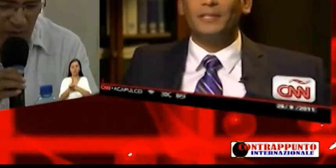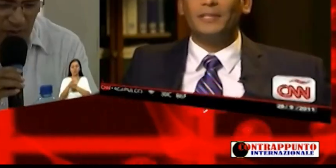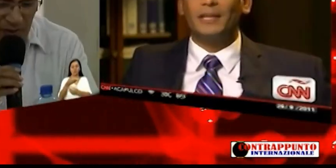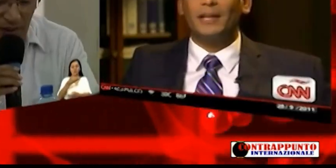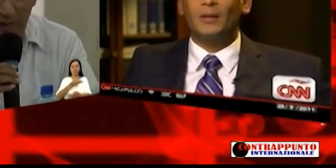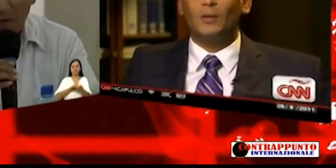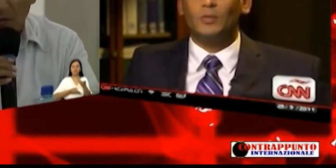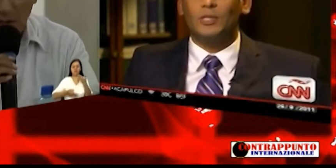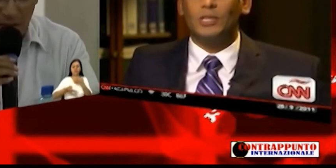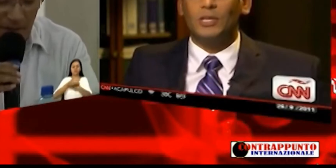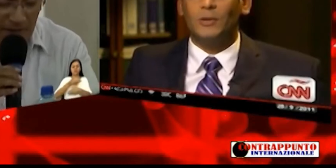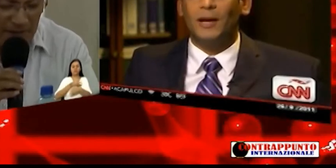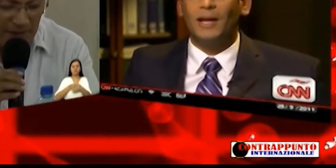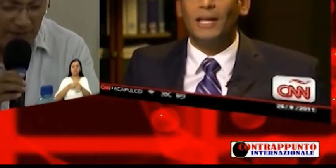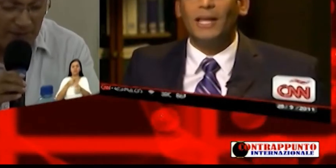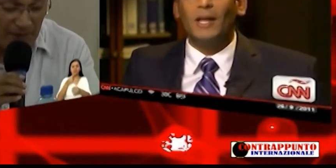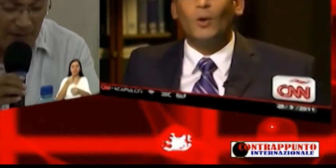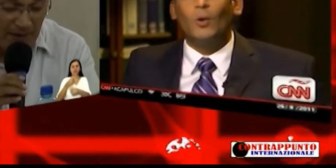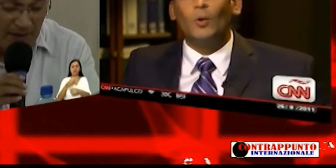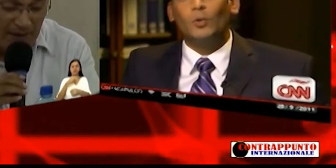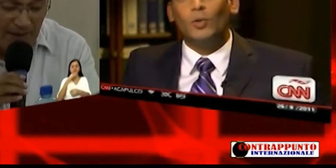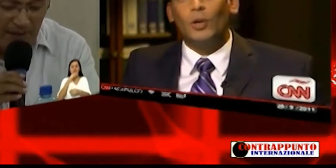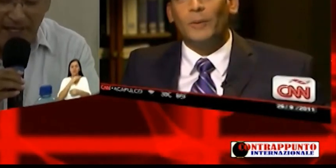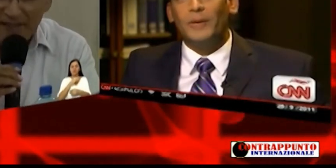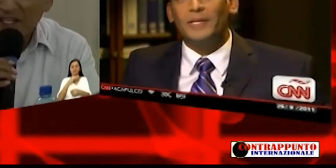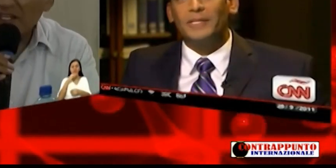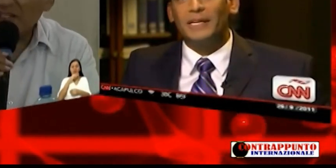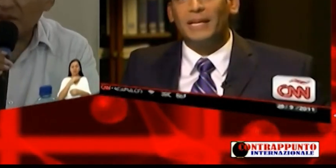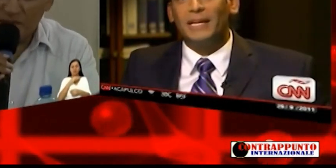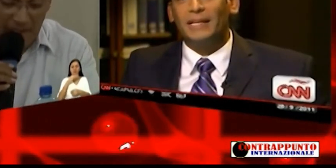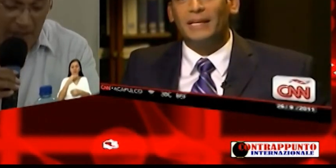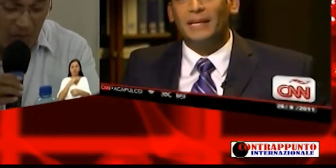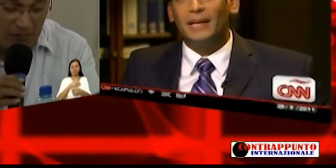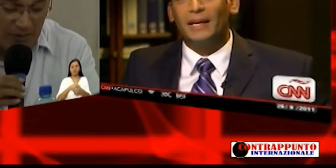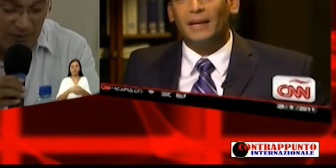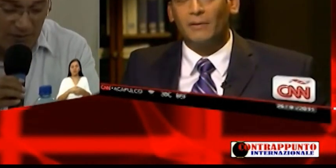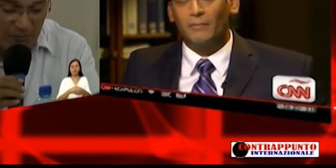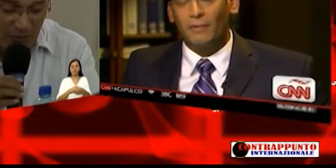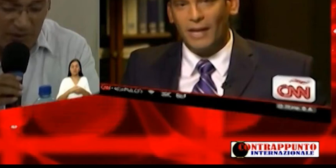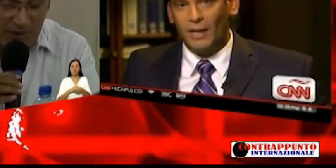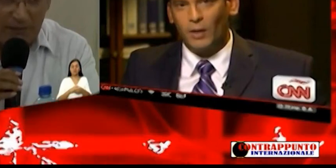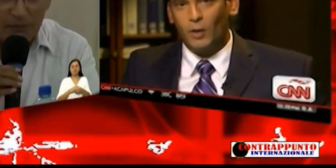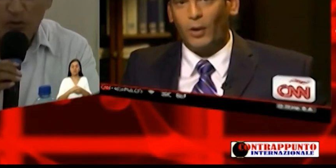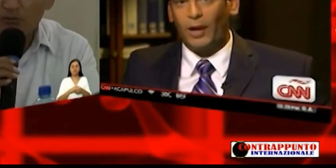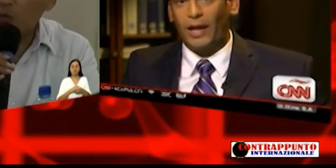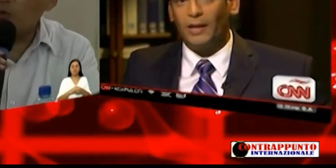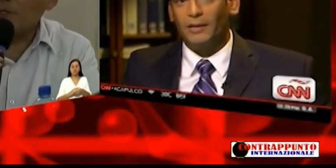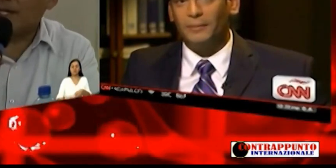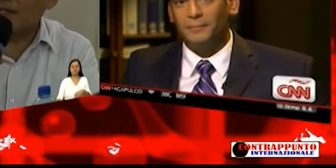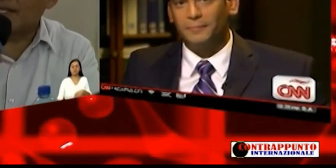politico latinoamericano non è più un'eccezione. Per esempio, il leader del Golpe